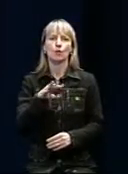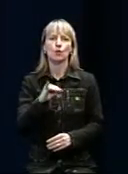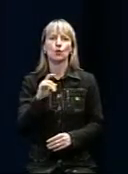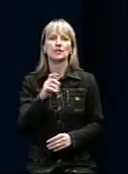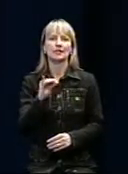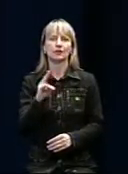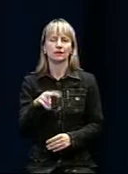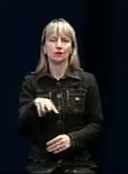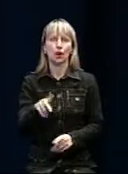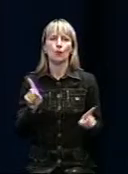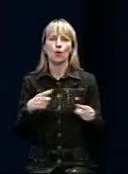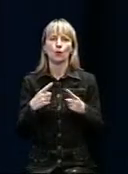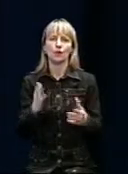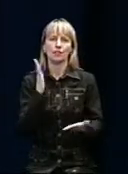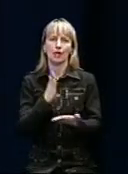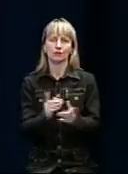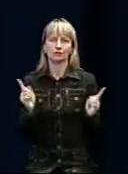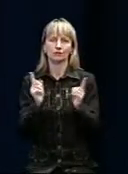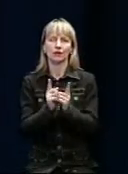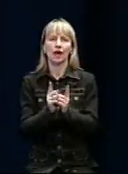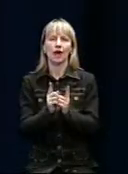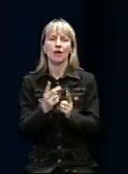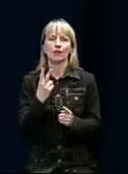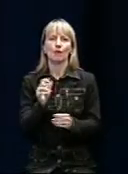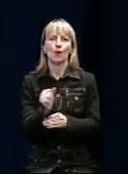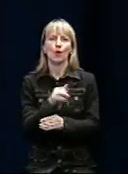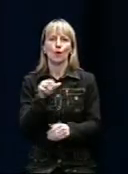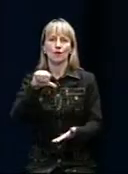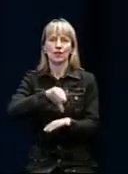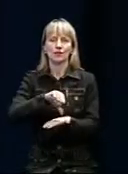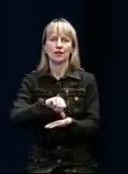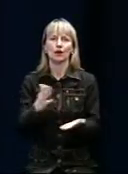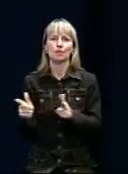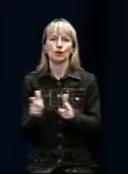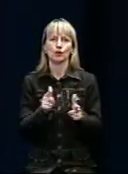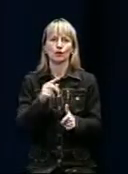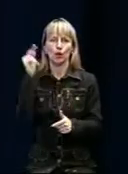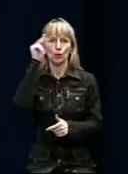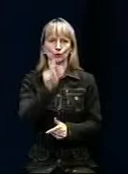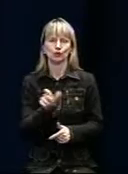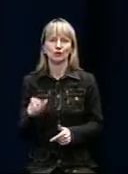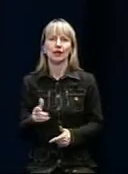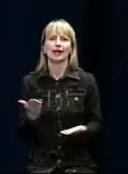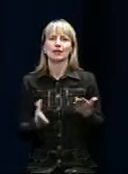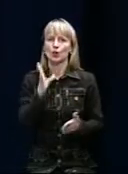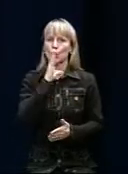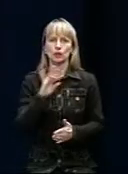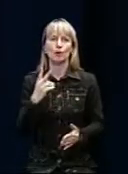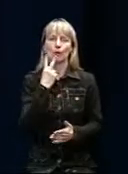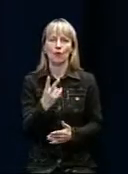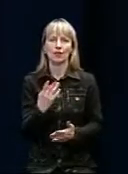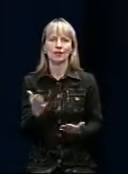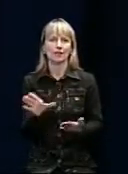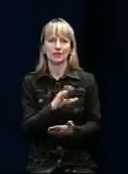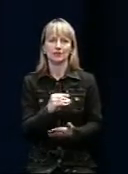напрями зустрілися у двобої у виставі, яку підготували учні та вихованці училища. Якщо не встигли побачити все